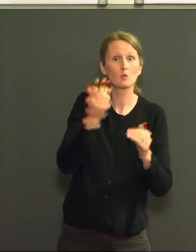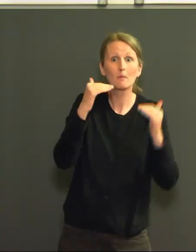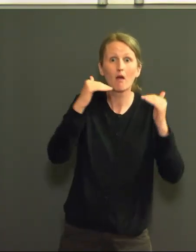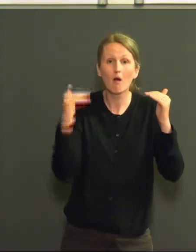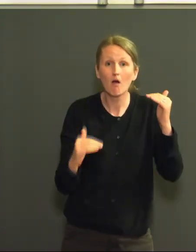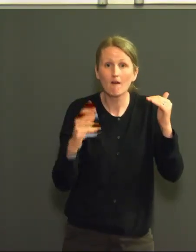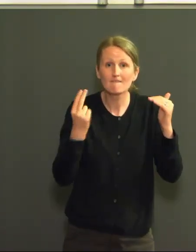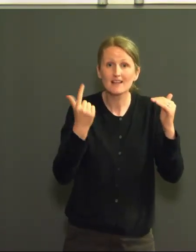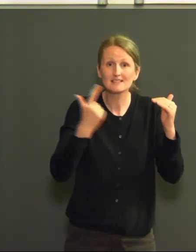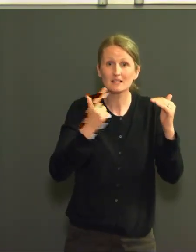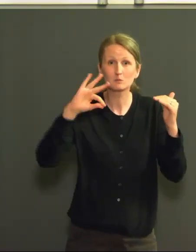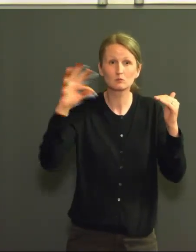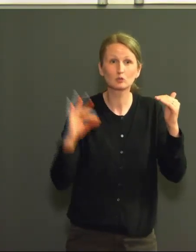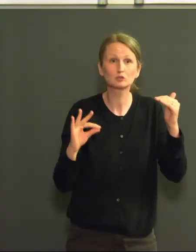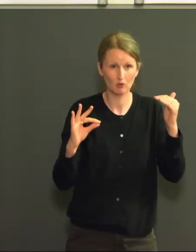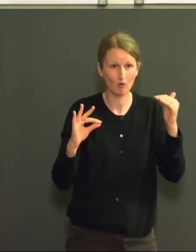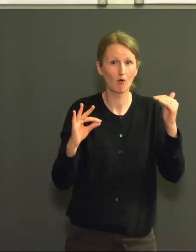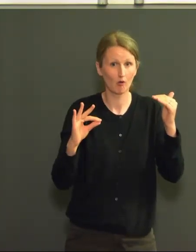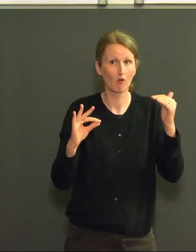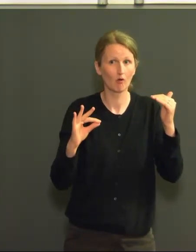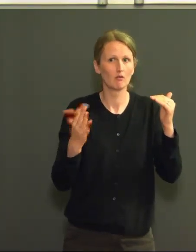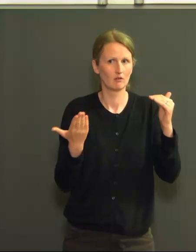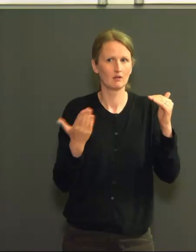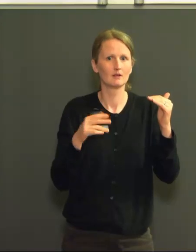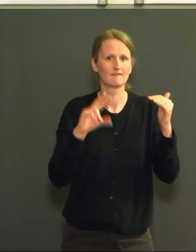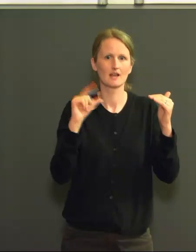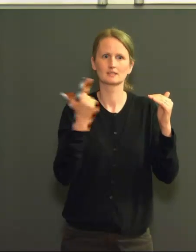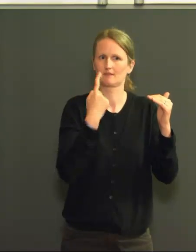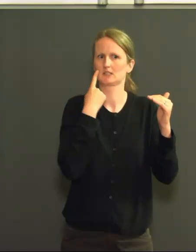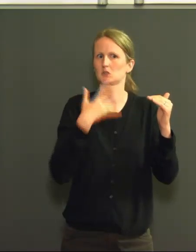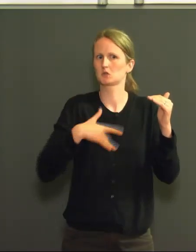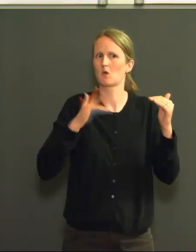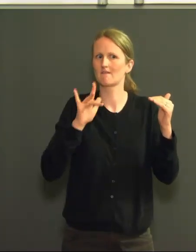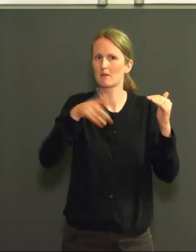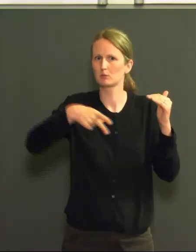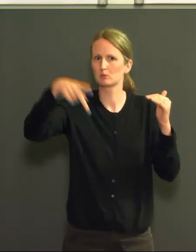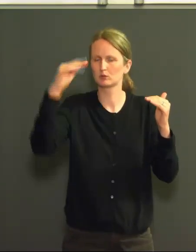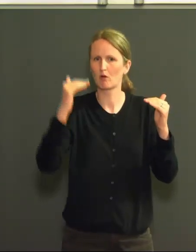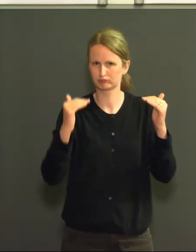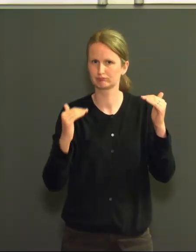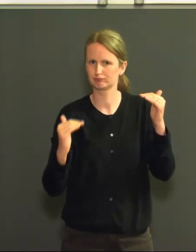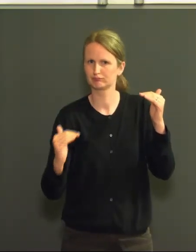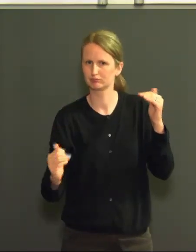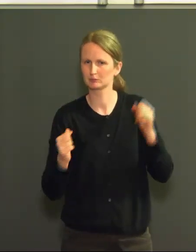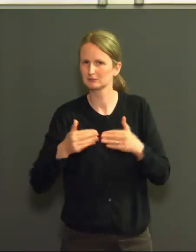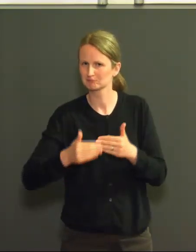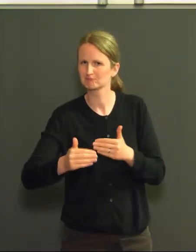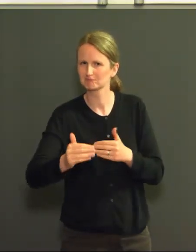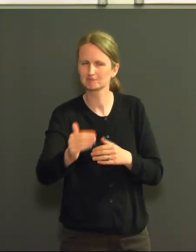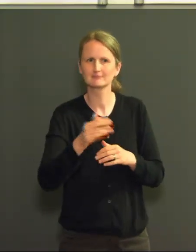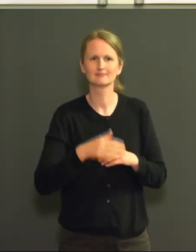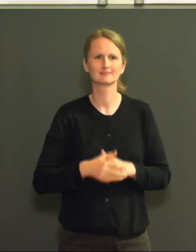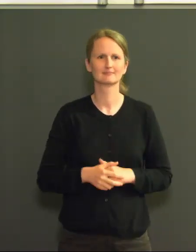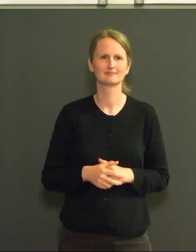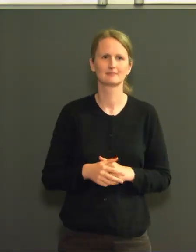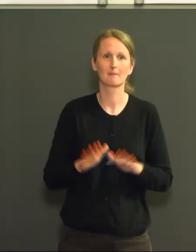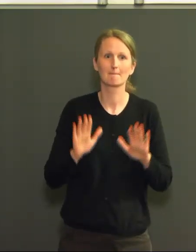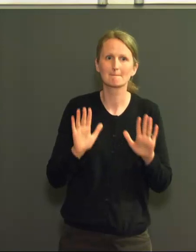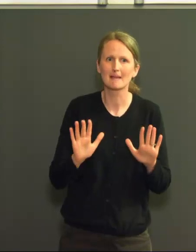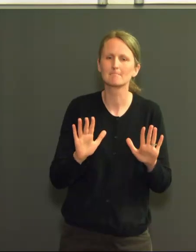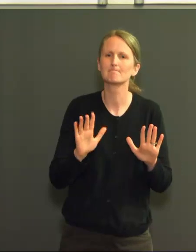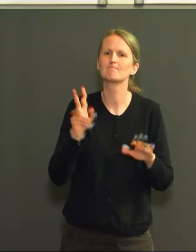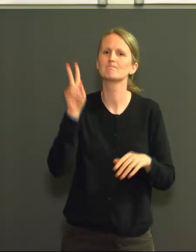en voie de continuer tel quel, rien ne laisse présager que ça va diminuer. Il est clair que ce chiffre est partiellement modifié par